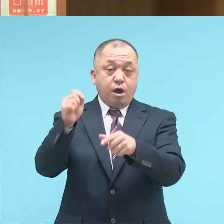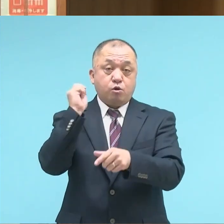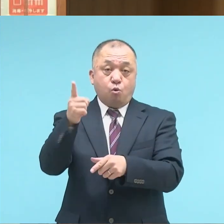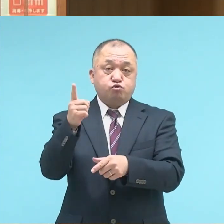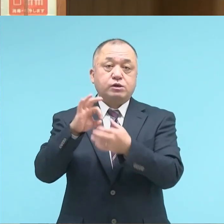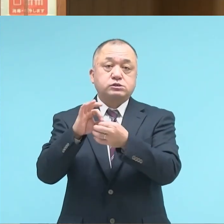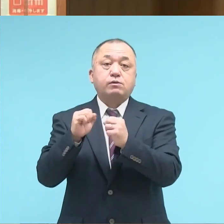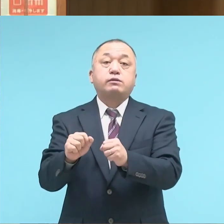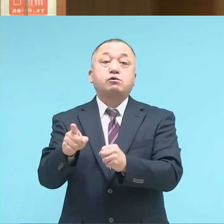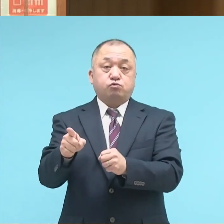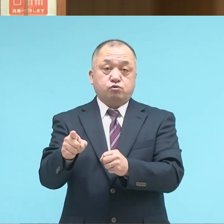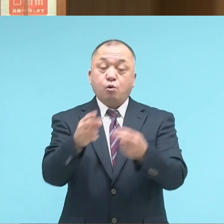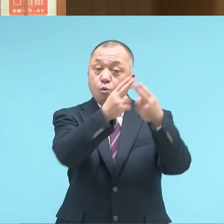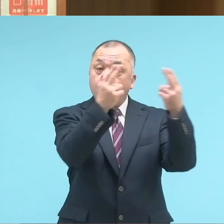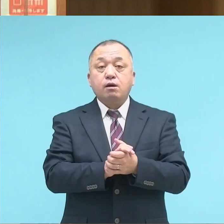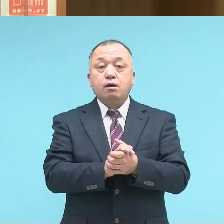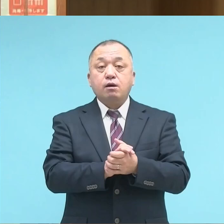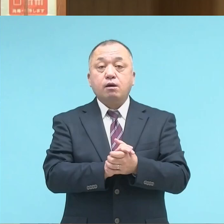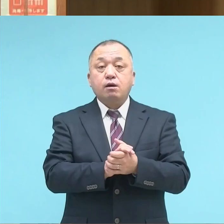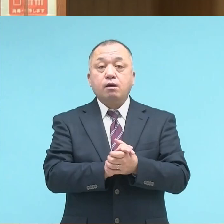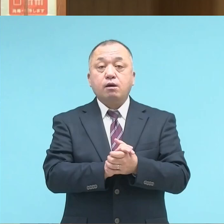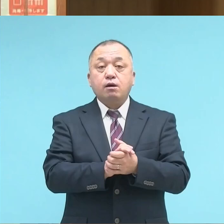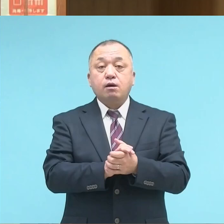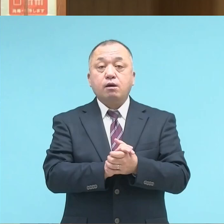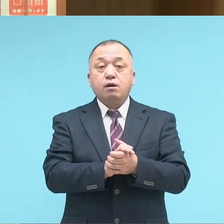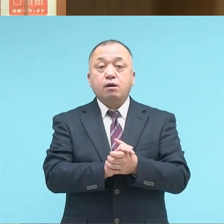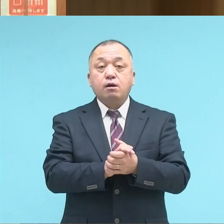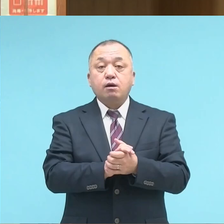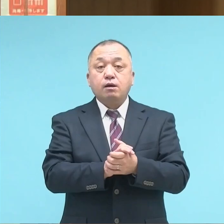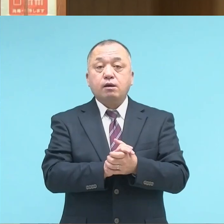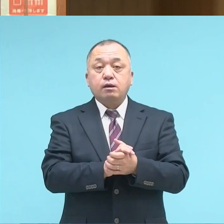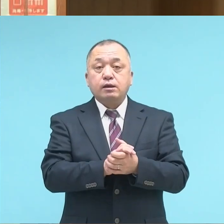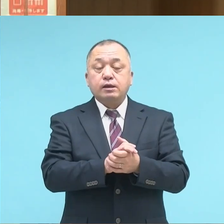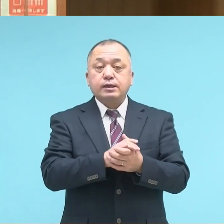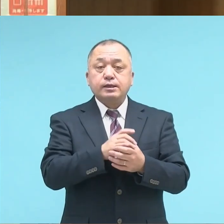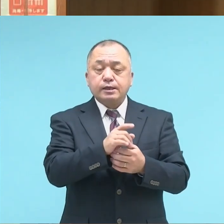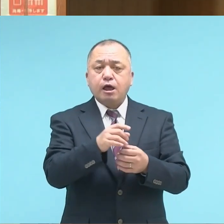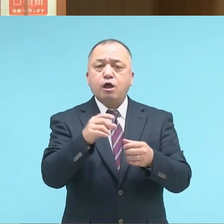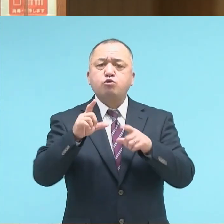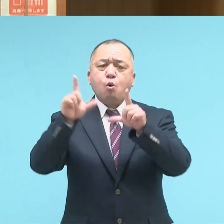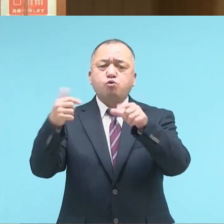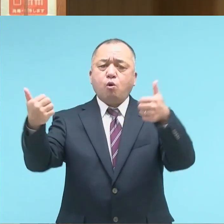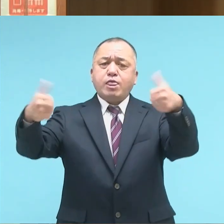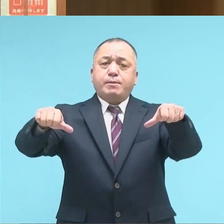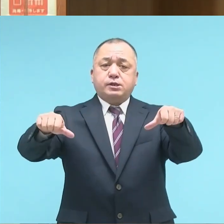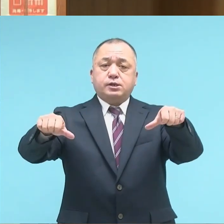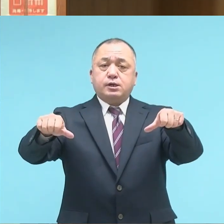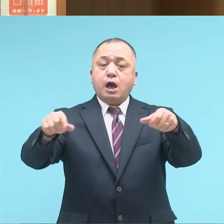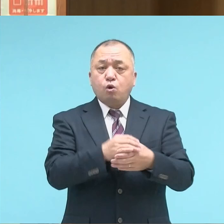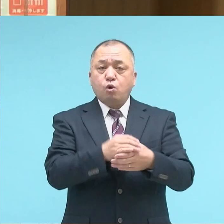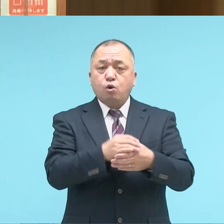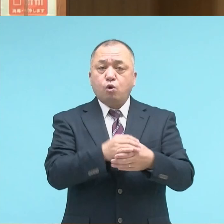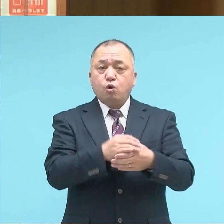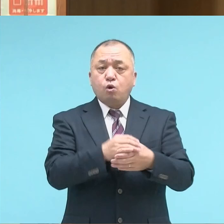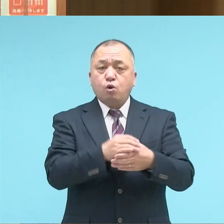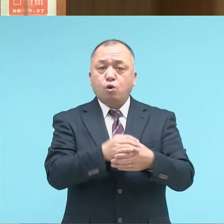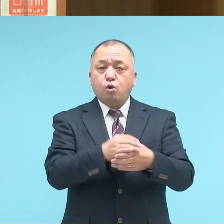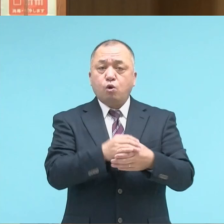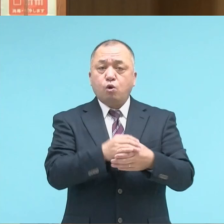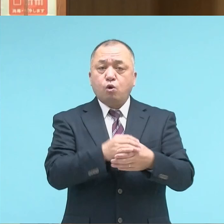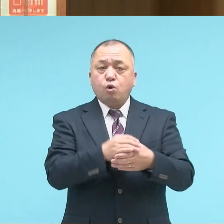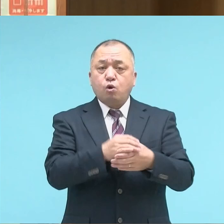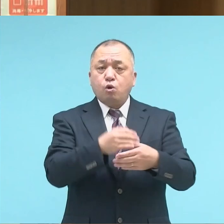ています。北海道についても今回の例えば機会にですね、東京並みに合わせるとか、そういうそのこと